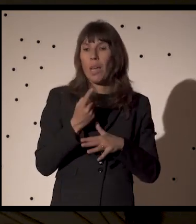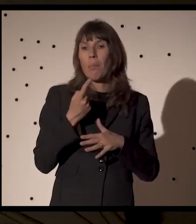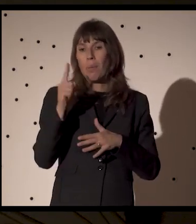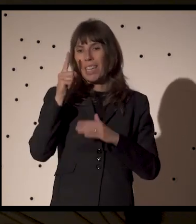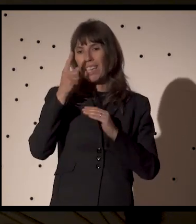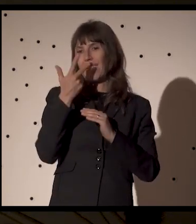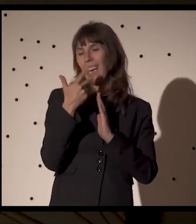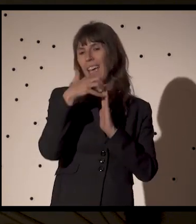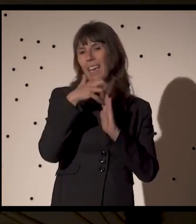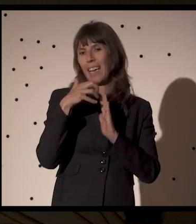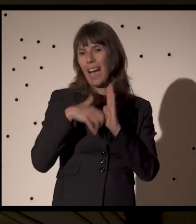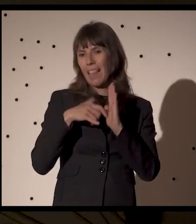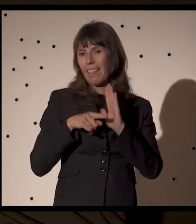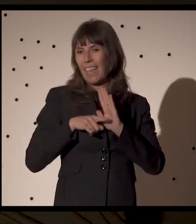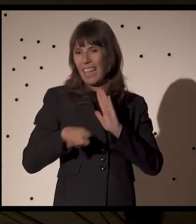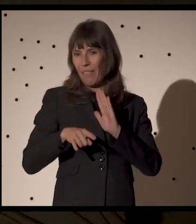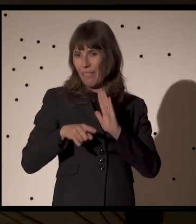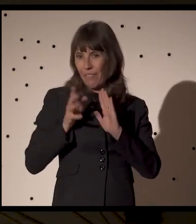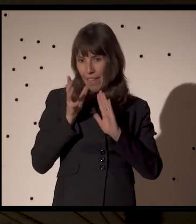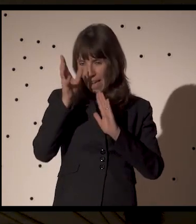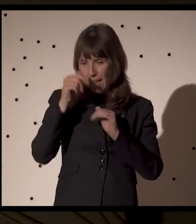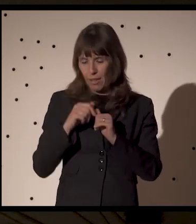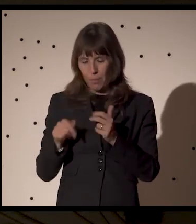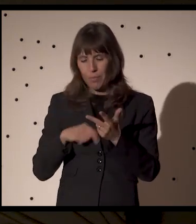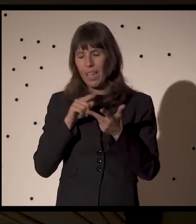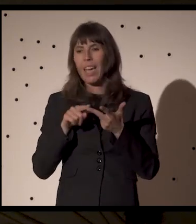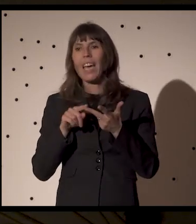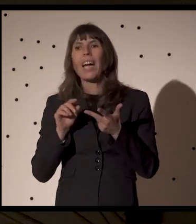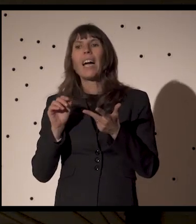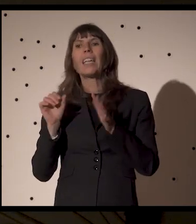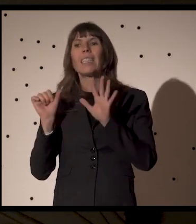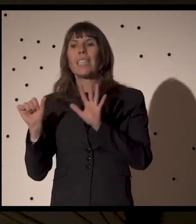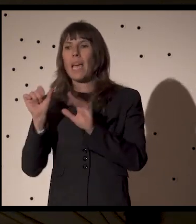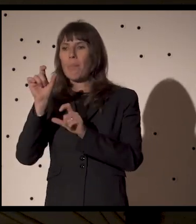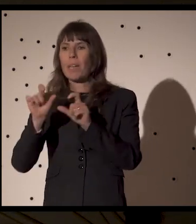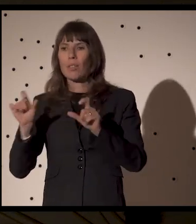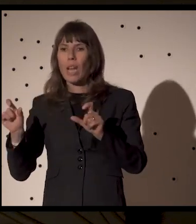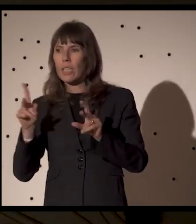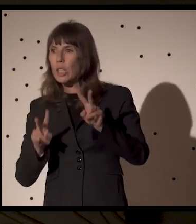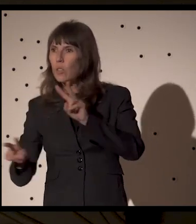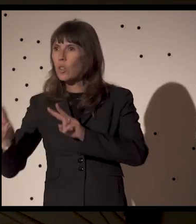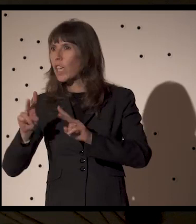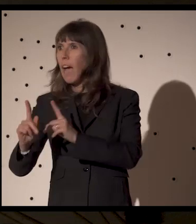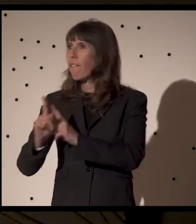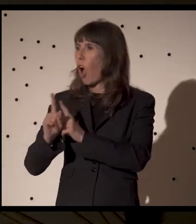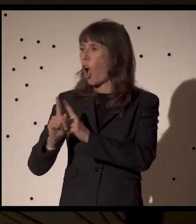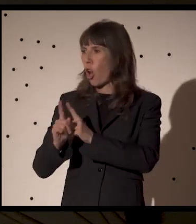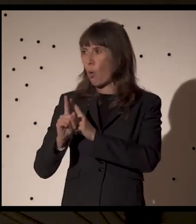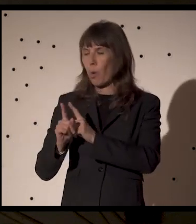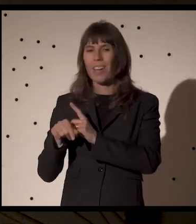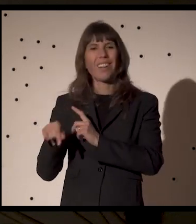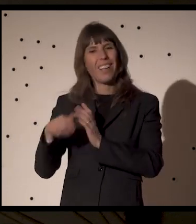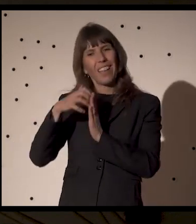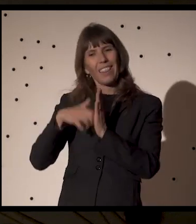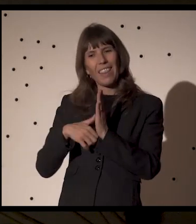le scuole medie superiori e Sei personaggi in cerca di followers che invece il testo desti legato alle scuole superiori